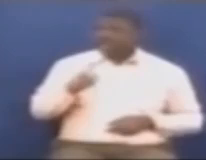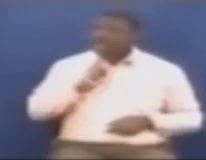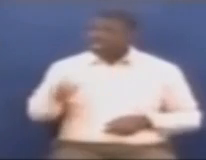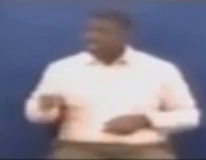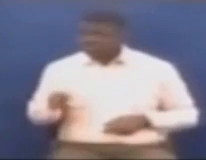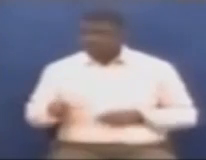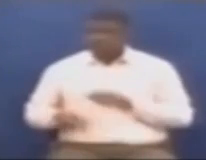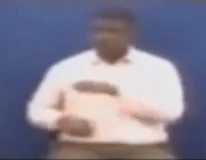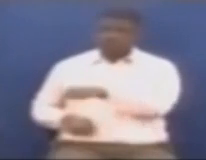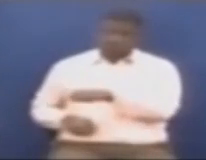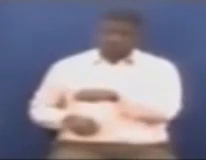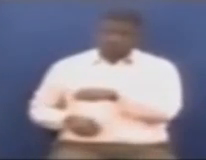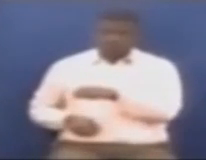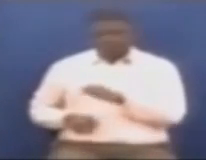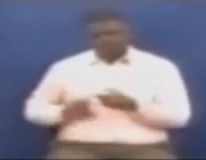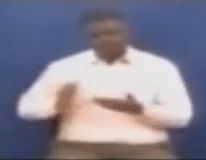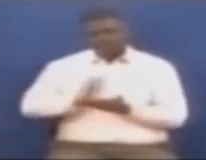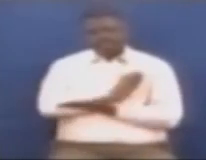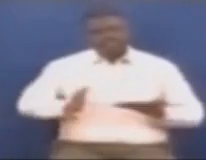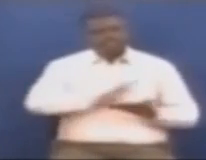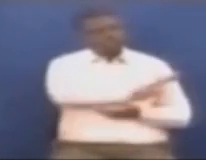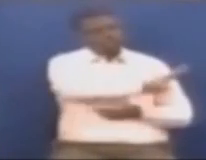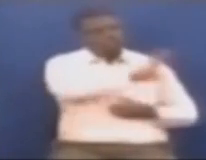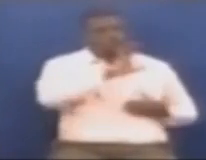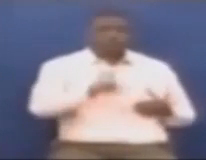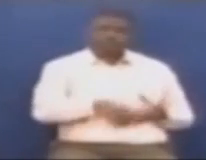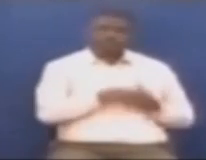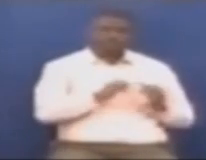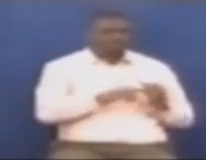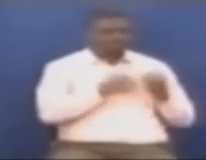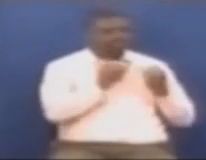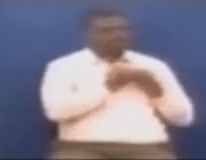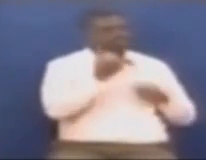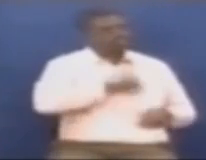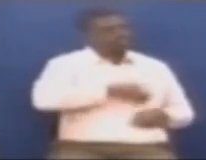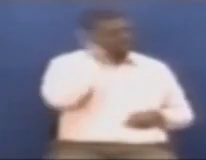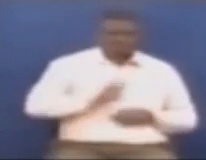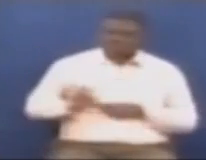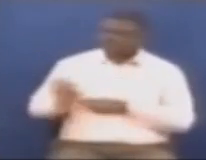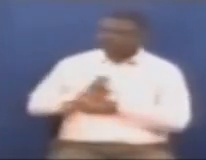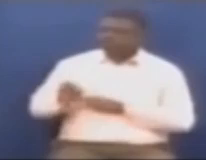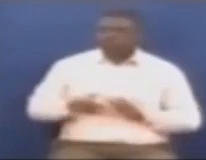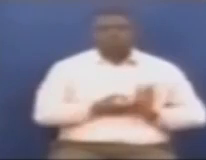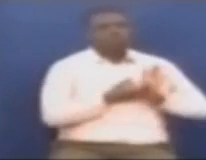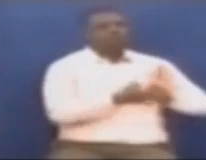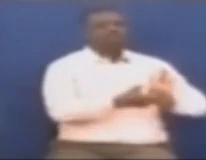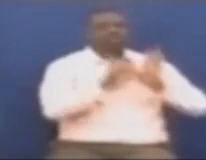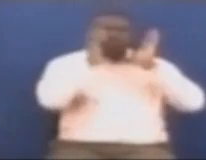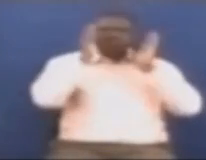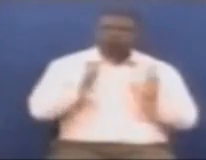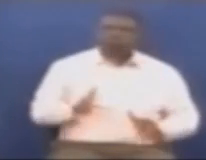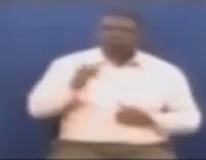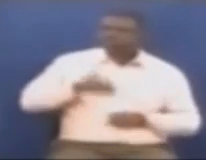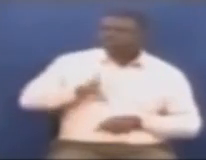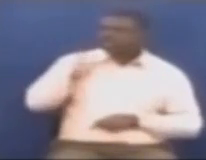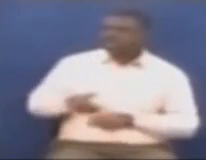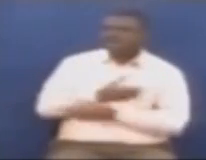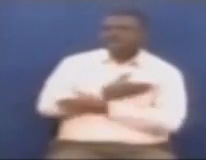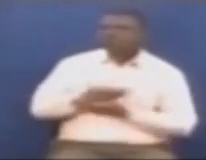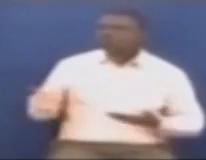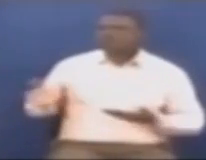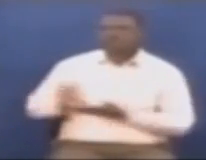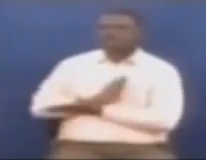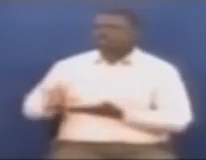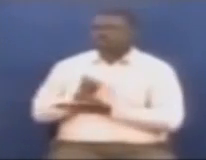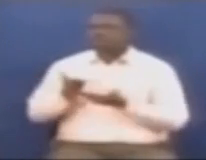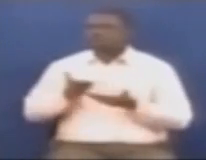kuendesha kesi nchi za nje zimekuwa kubwa sana, na sababu moja inayosababisha serikali ishtakiwe nje